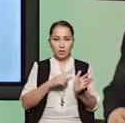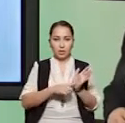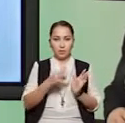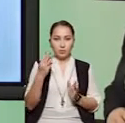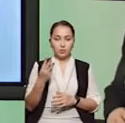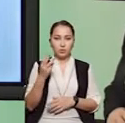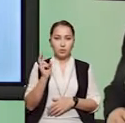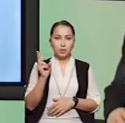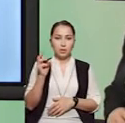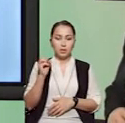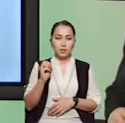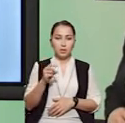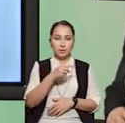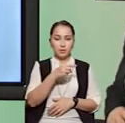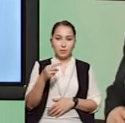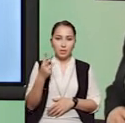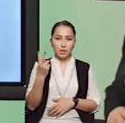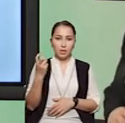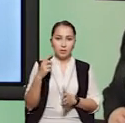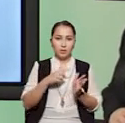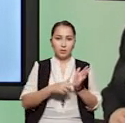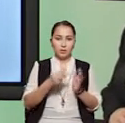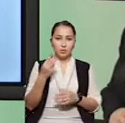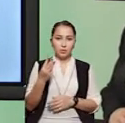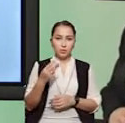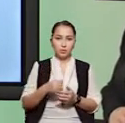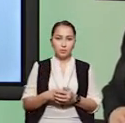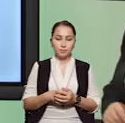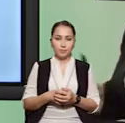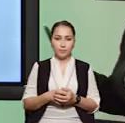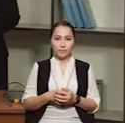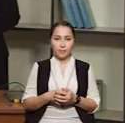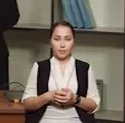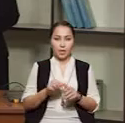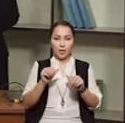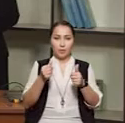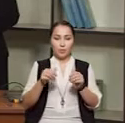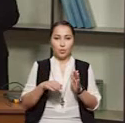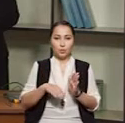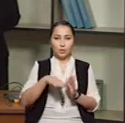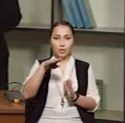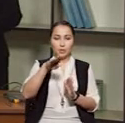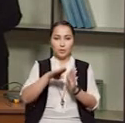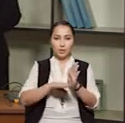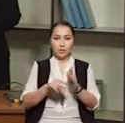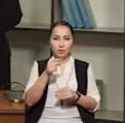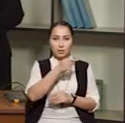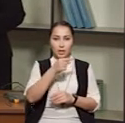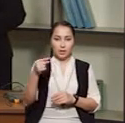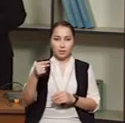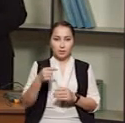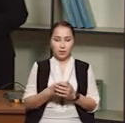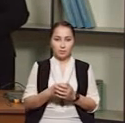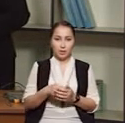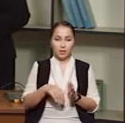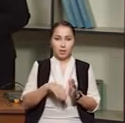73 Kelvin ayrilgan 273. Модули каттасыдан модули кичкинасы